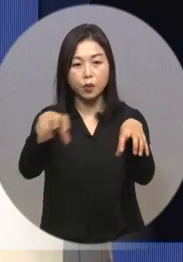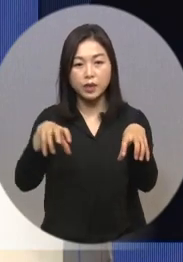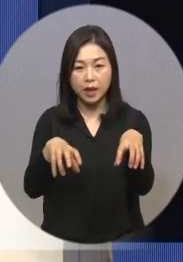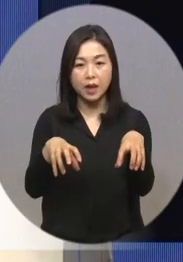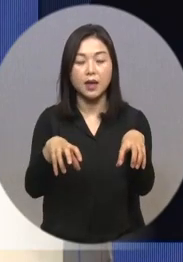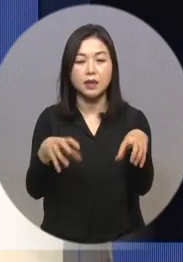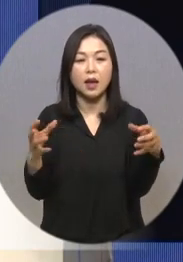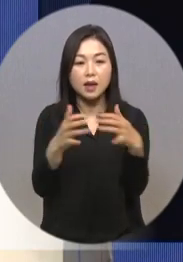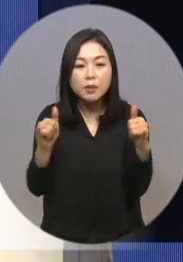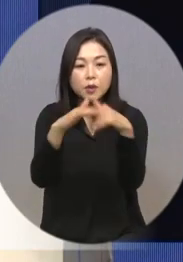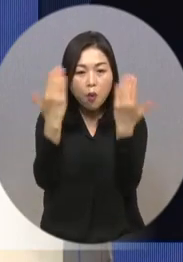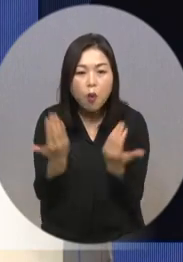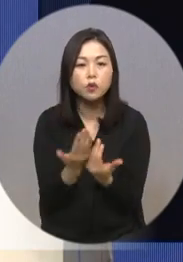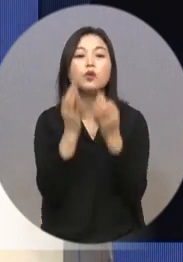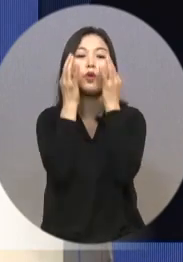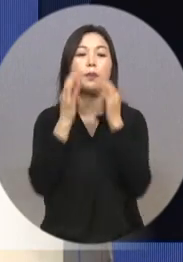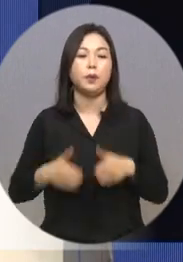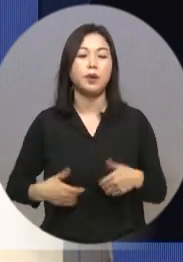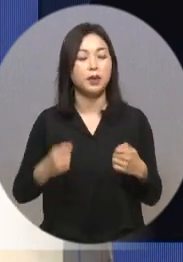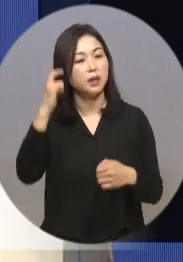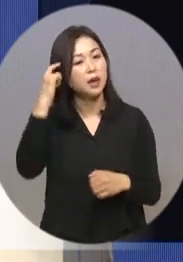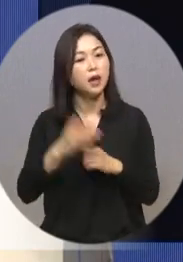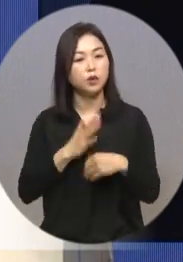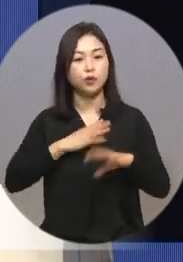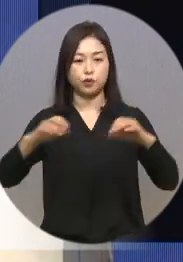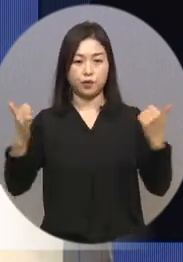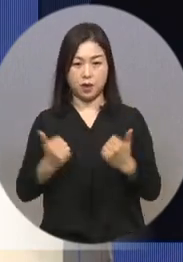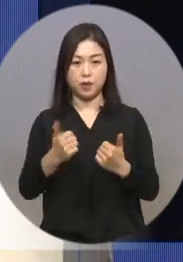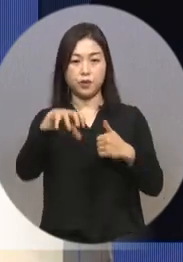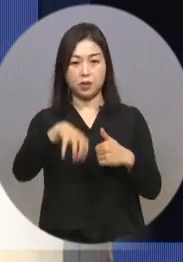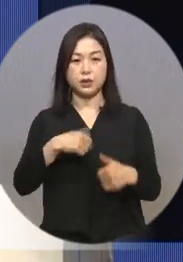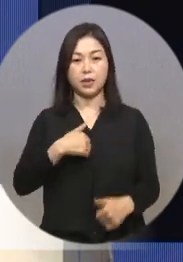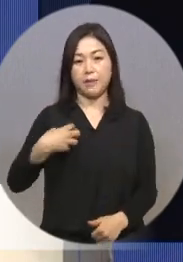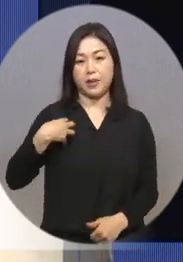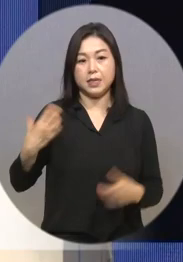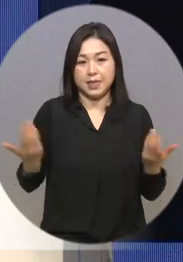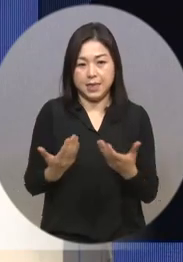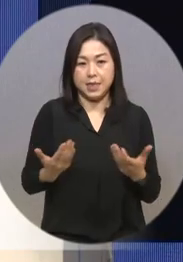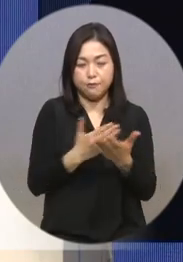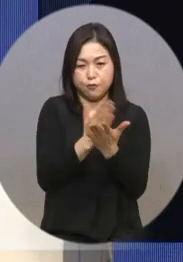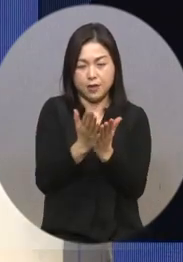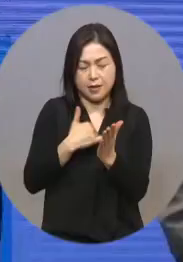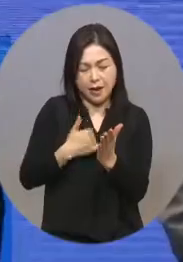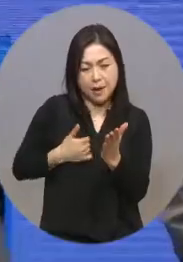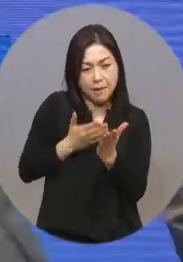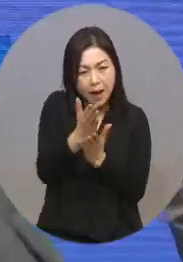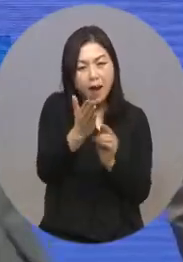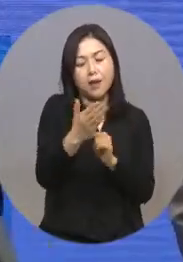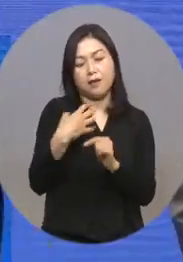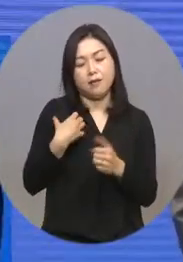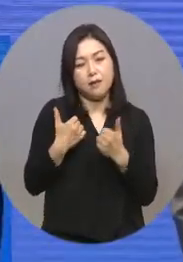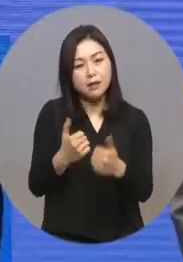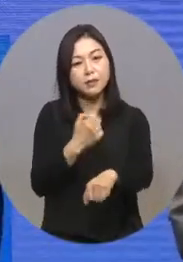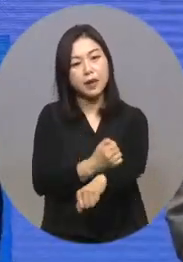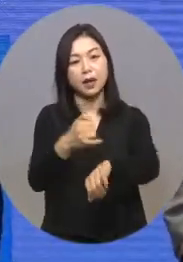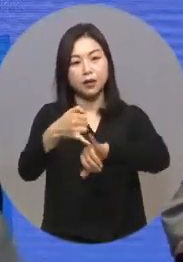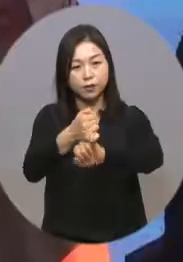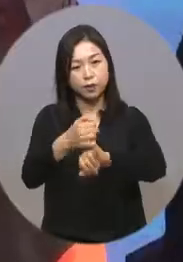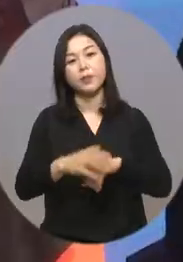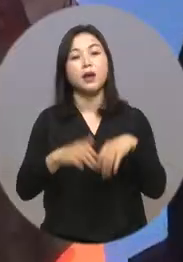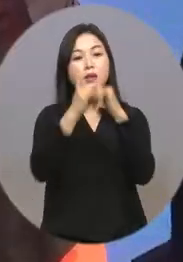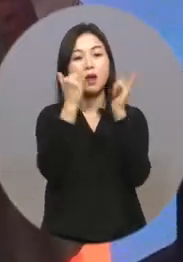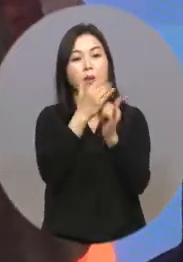된다고 생각하고 있습니다. 저도 국회에서 저에게 맡긴 그런 일들 저희 분야에서 최선을 다하겠습니다. 사회복지 유공자